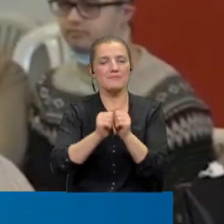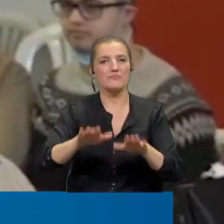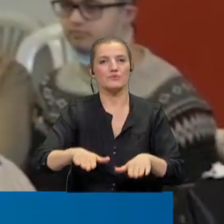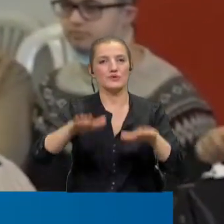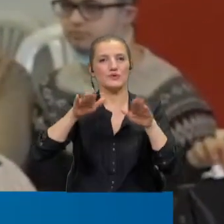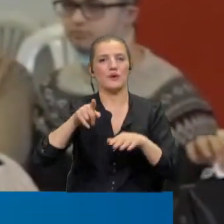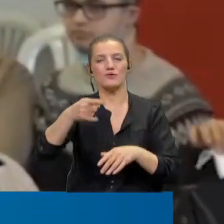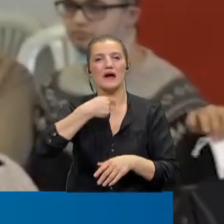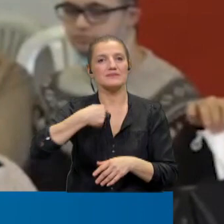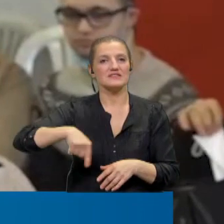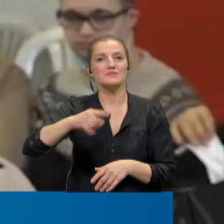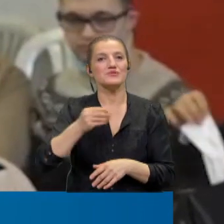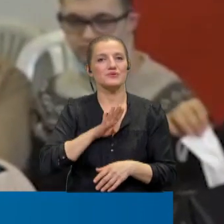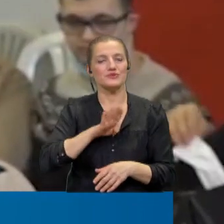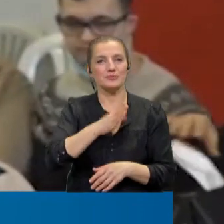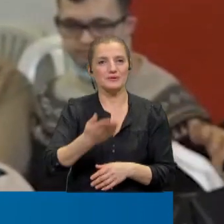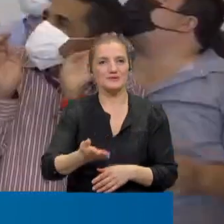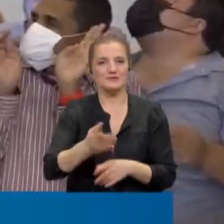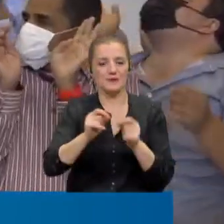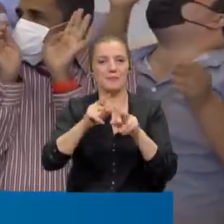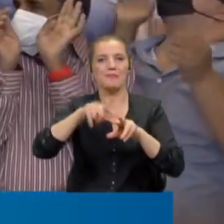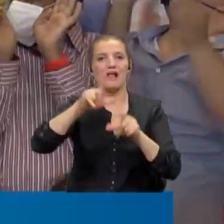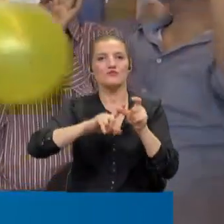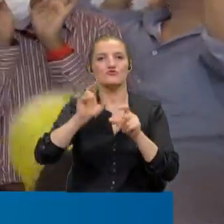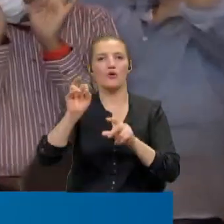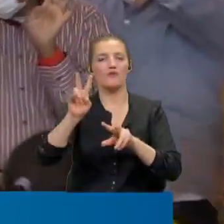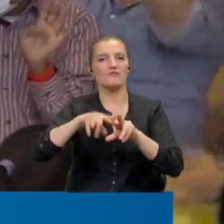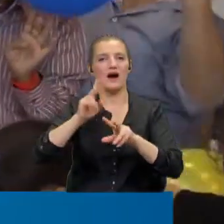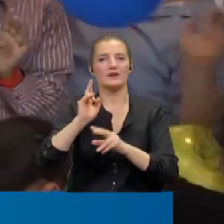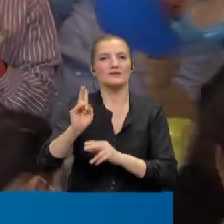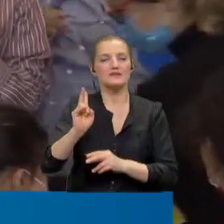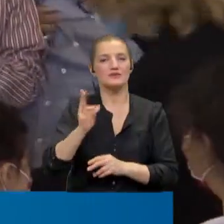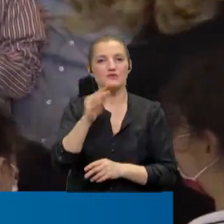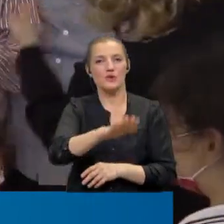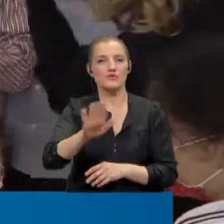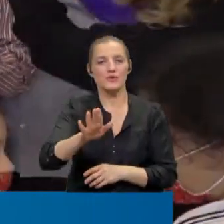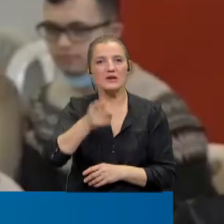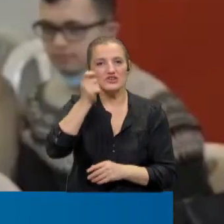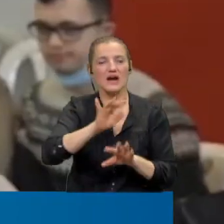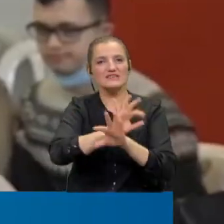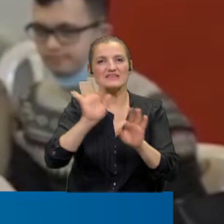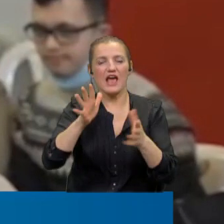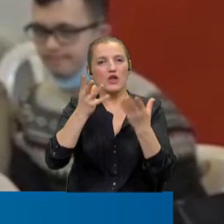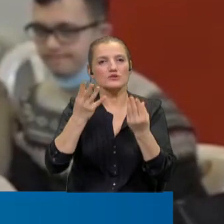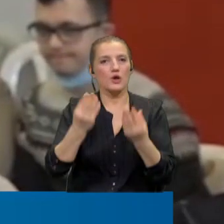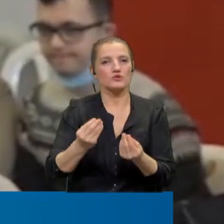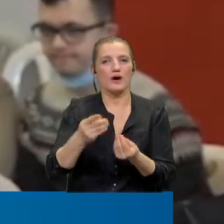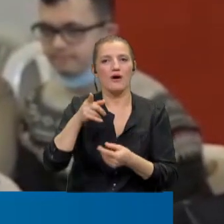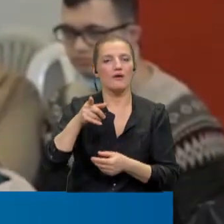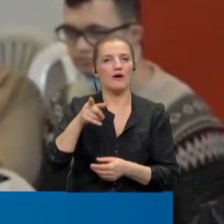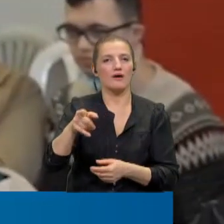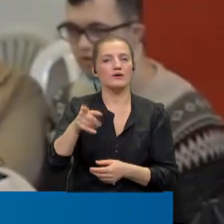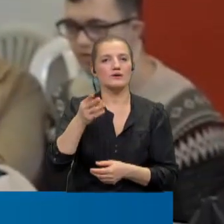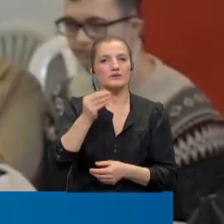Onlar bizim çocuğumuz balçova'nın soruyorum koşulsuz her yıldız olsun